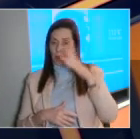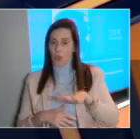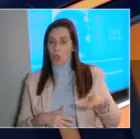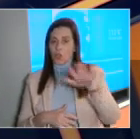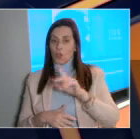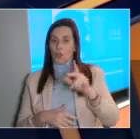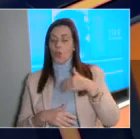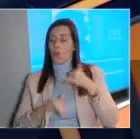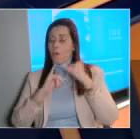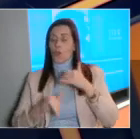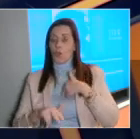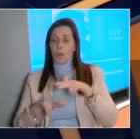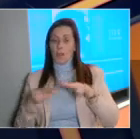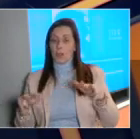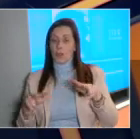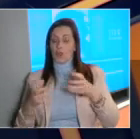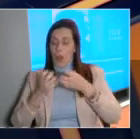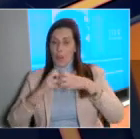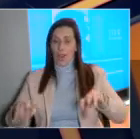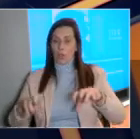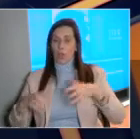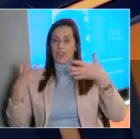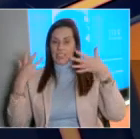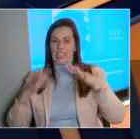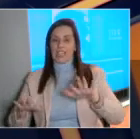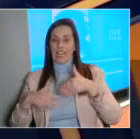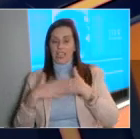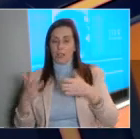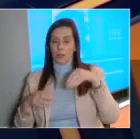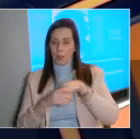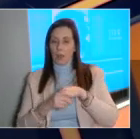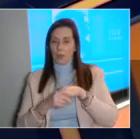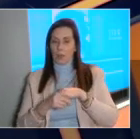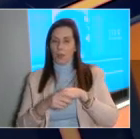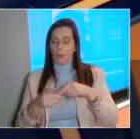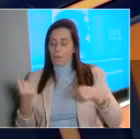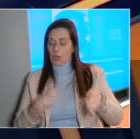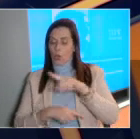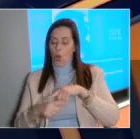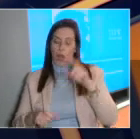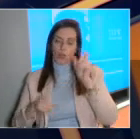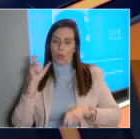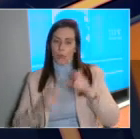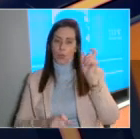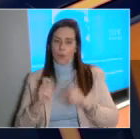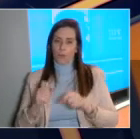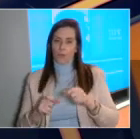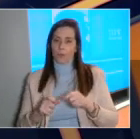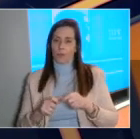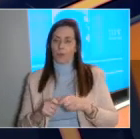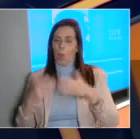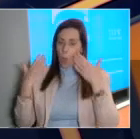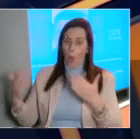השטח, הוא מביא אותנו למצב של פלגנות ושנאת חינם בתוך, בין כל האזרחים באשר הם,